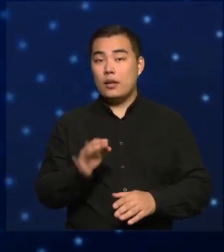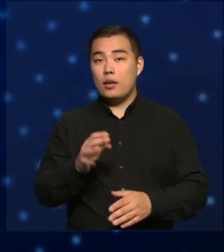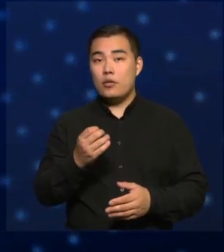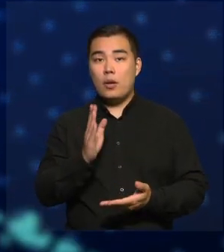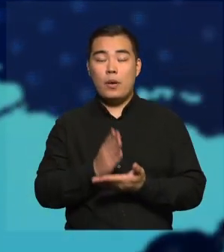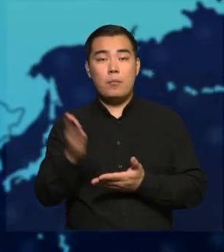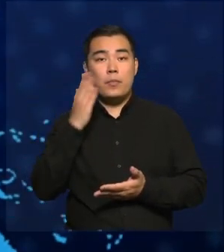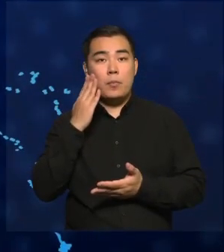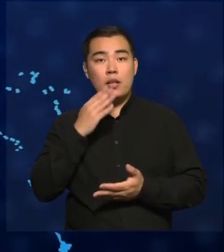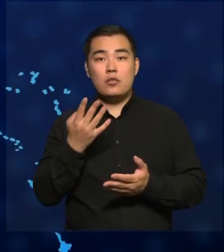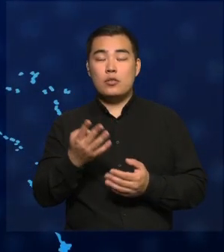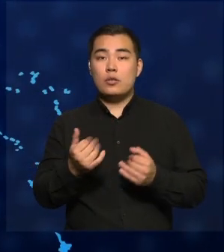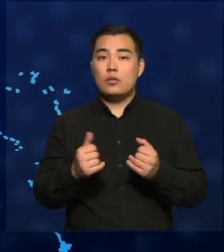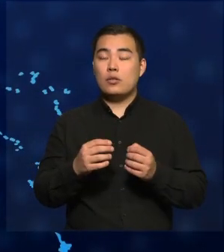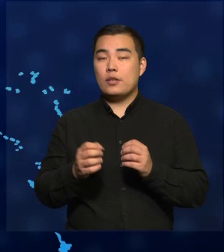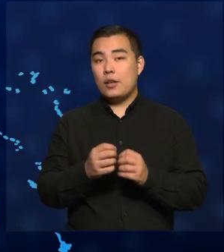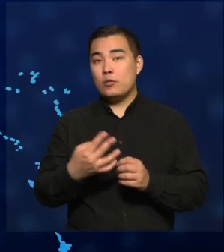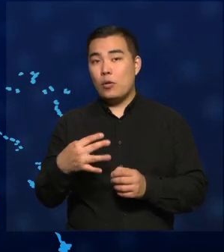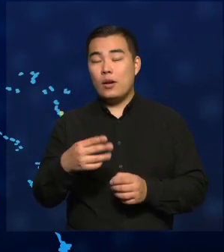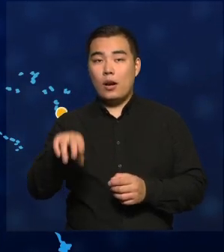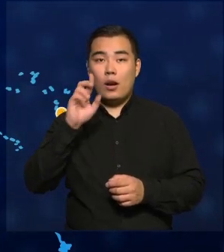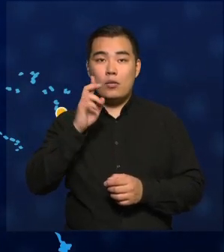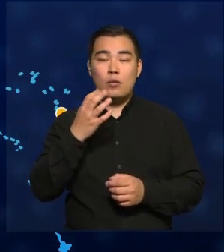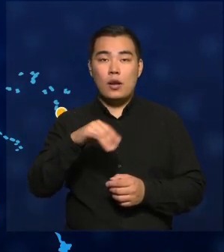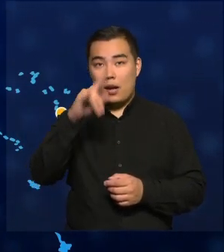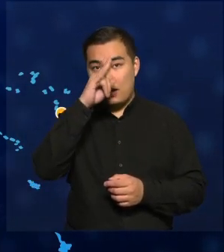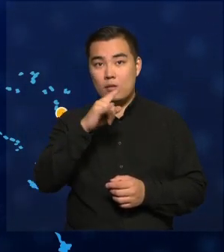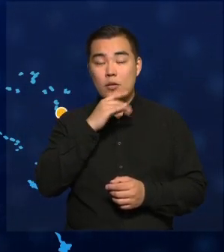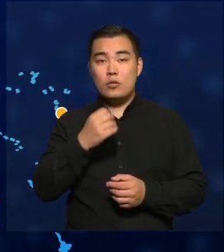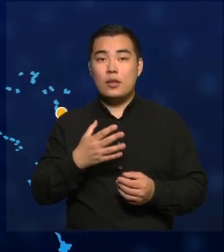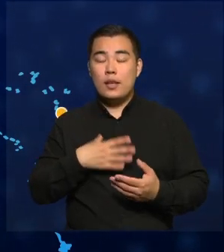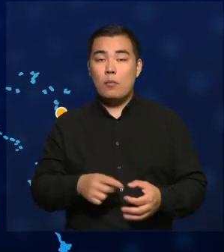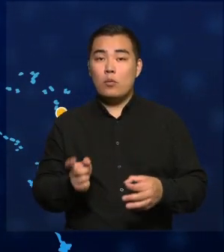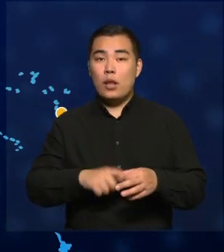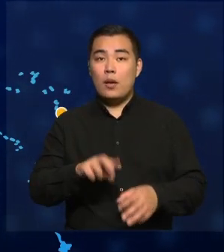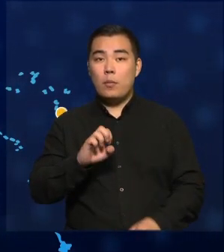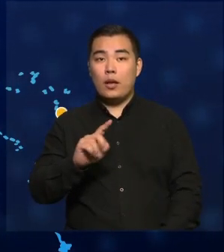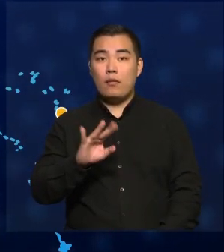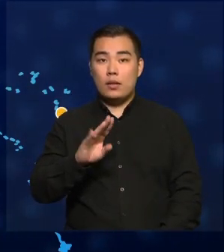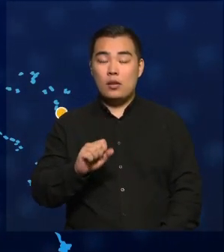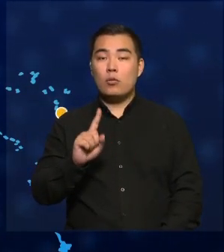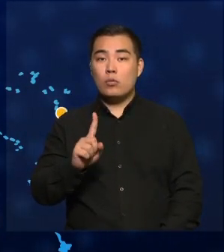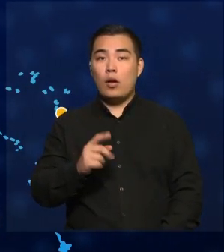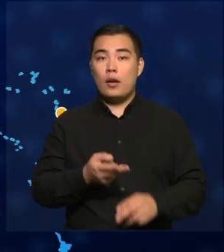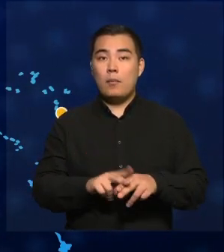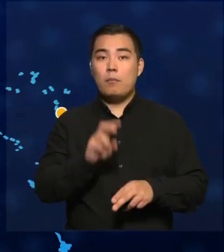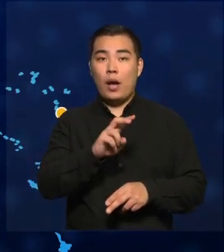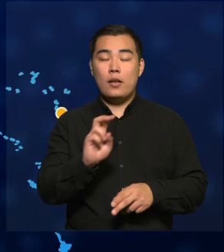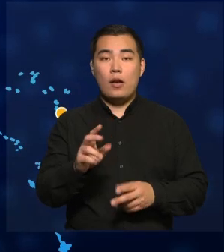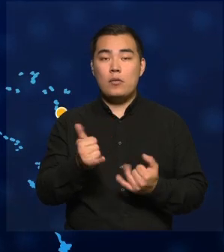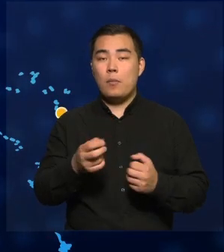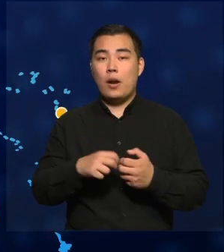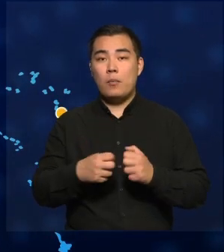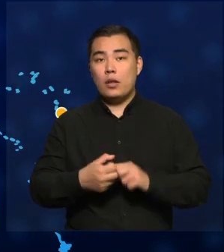также примерно 4 десятка государств, с которыми у Казахстана официально не установлен безвизовый режим, но их посещение не